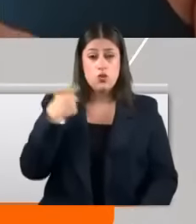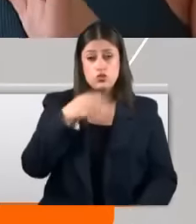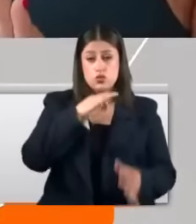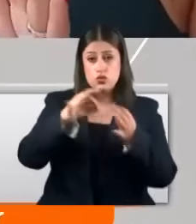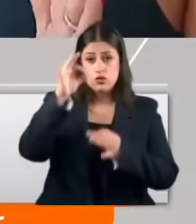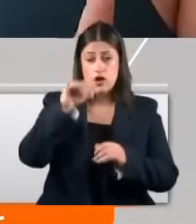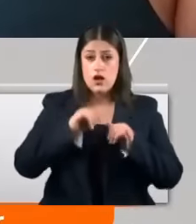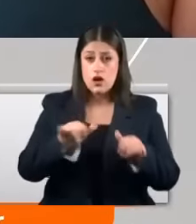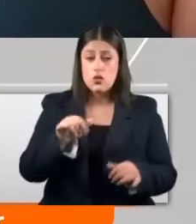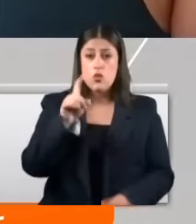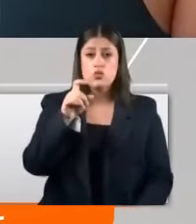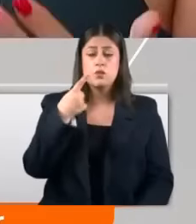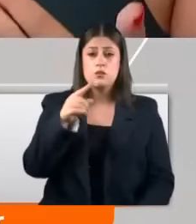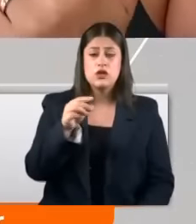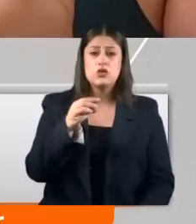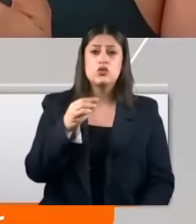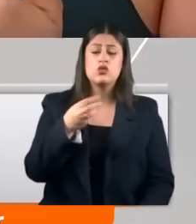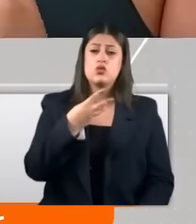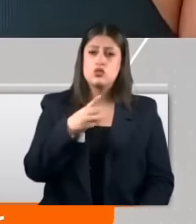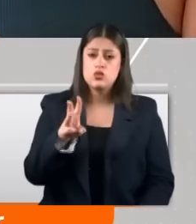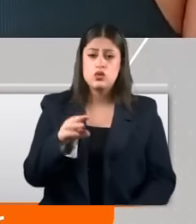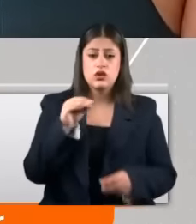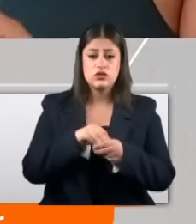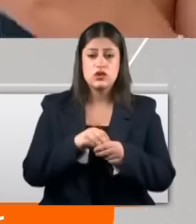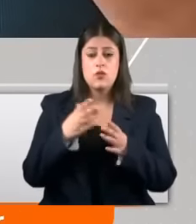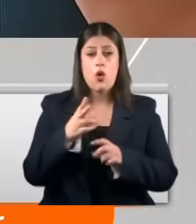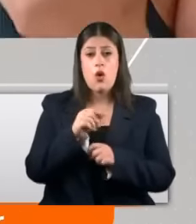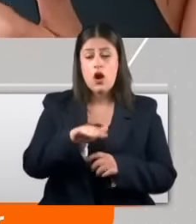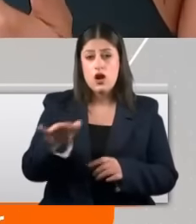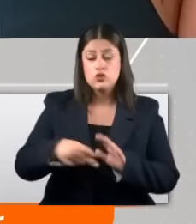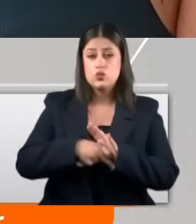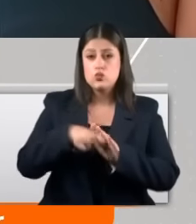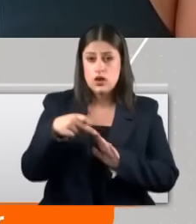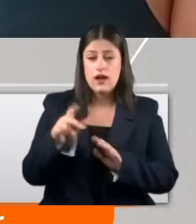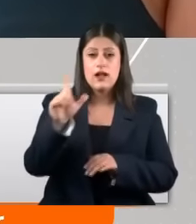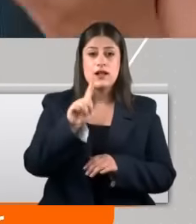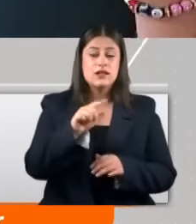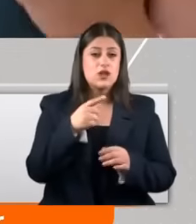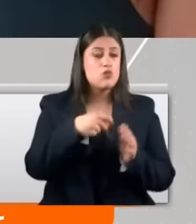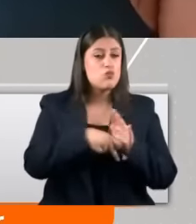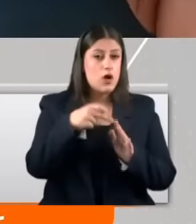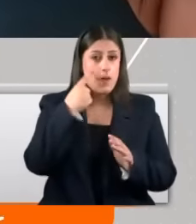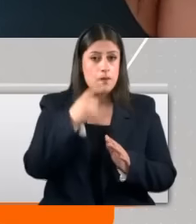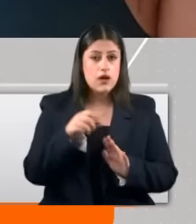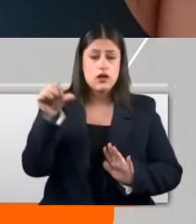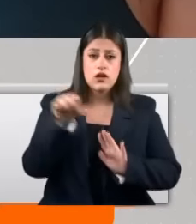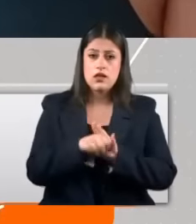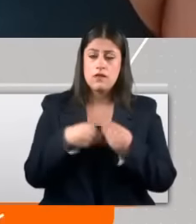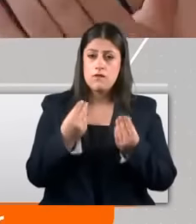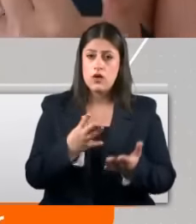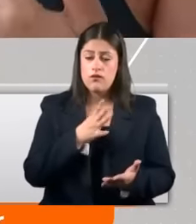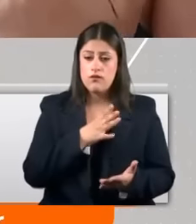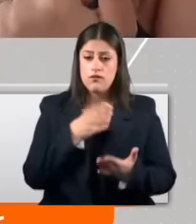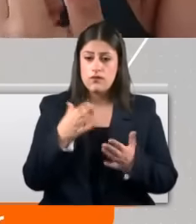yine 19 bin euro civarında ama öğrencinin puanlarına, işte lise ortalamasına bakarak indirim sağlayabiliyorlar.